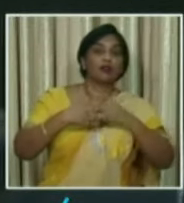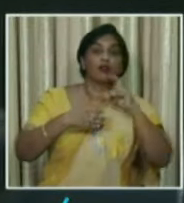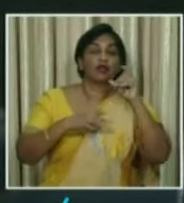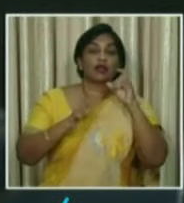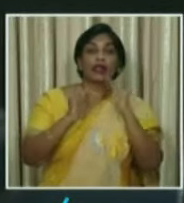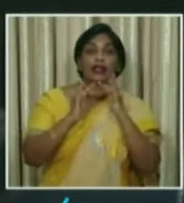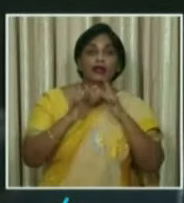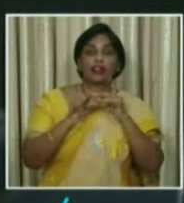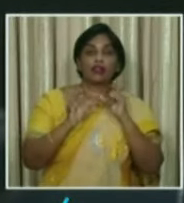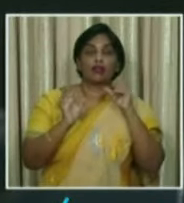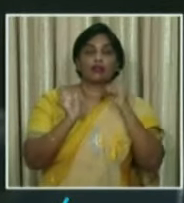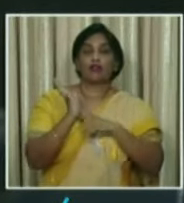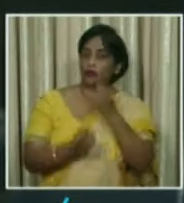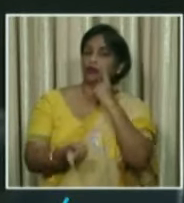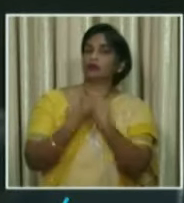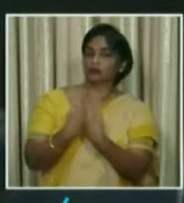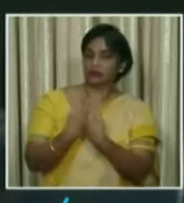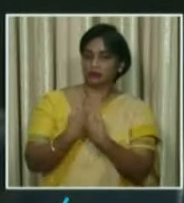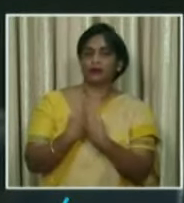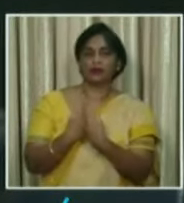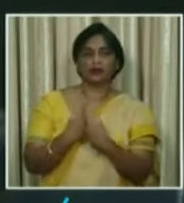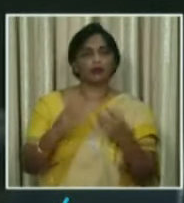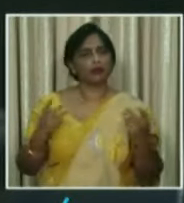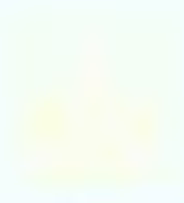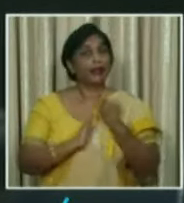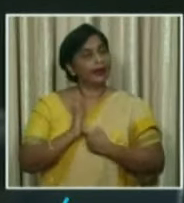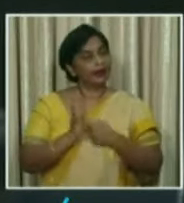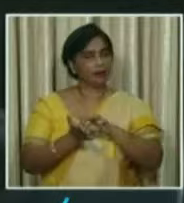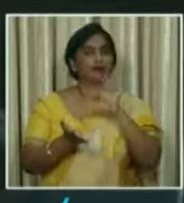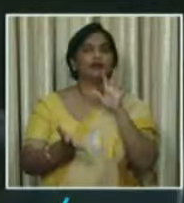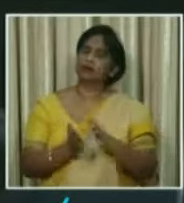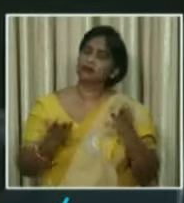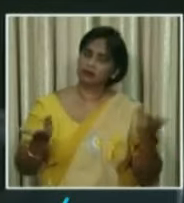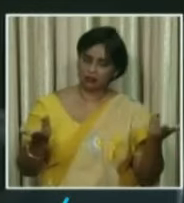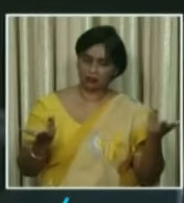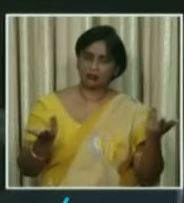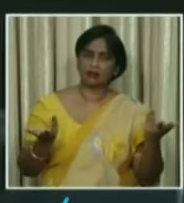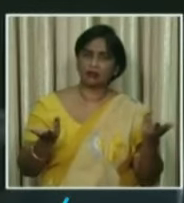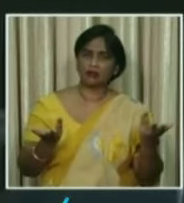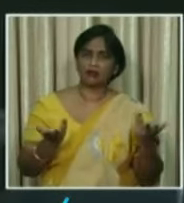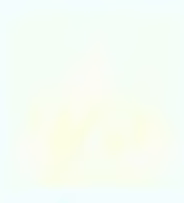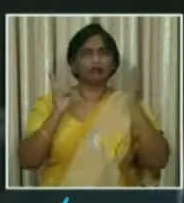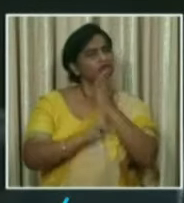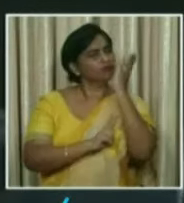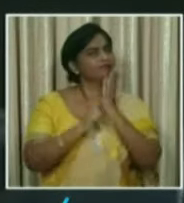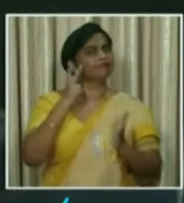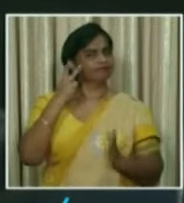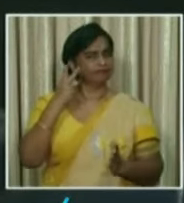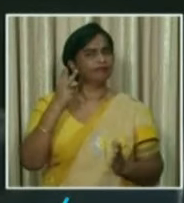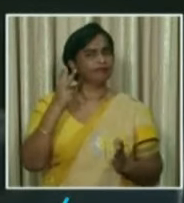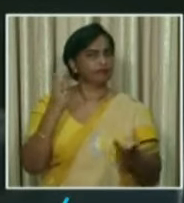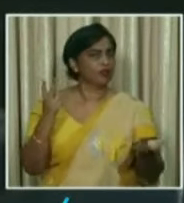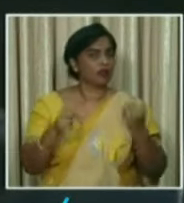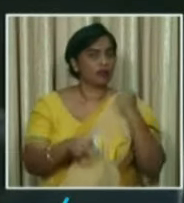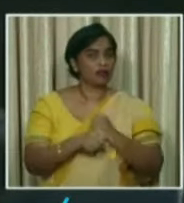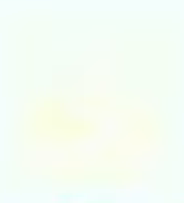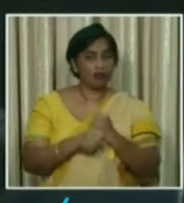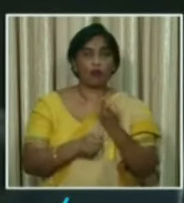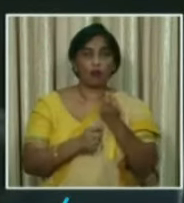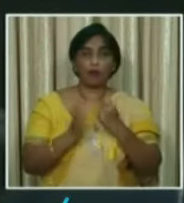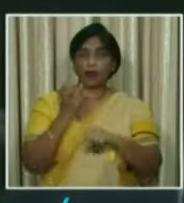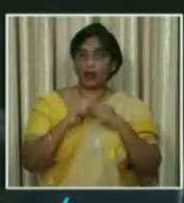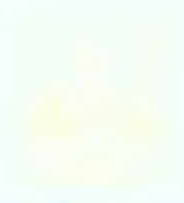බෑ කියලා. හැබැයි ඔන්ලයින් කැසිනෝ කරනවා. එක්ක මේවා ලීගල් කරන්න, එහෙම නැත්නම් ඉල්ලීගල් කරන්න දෙකෙන් එක. හරි මොකද රජයට එන්න තියෙන